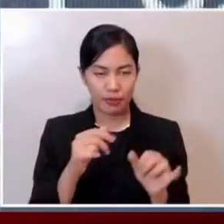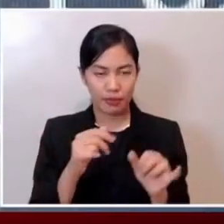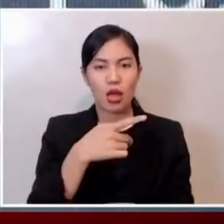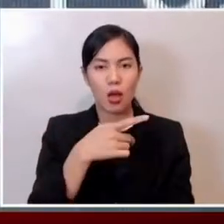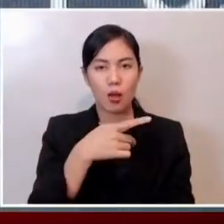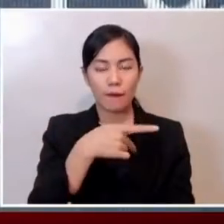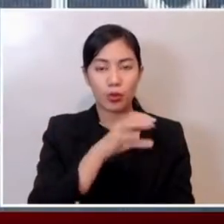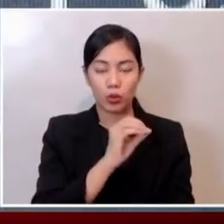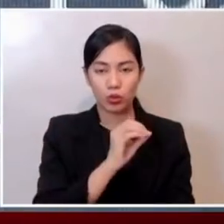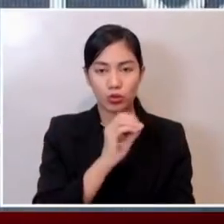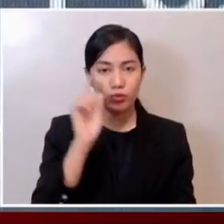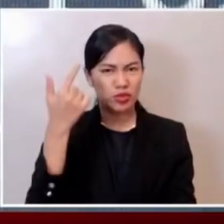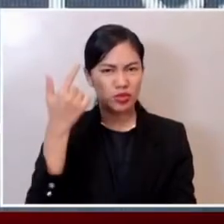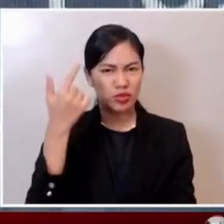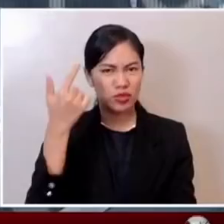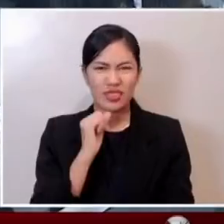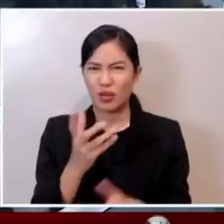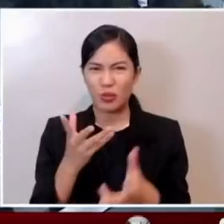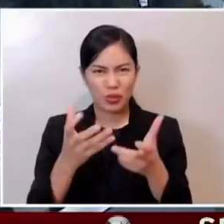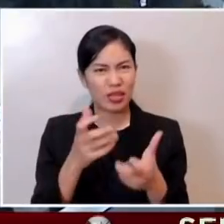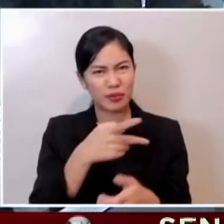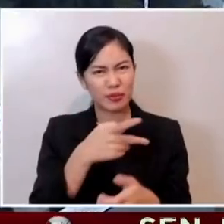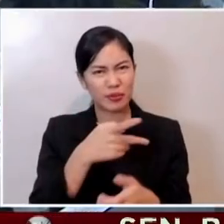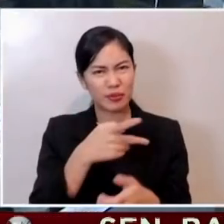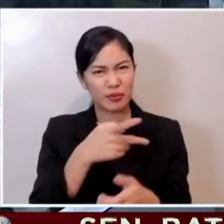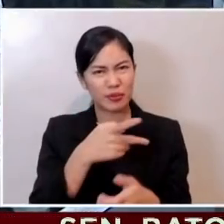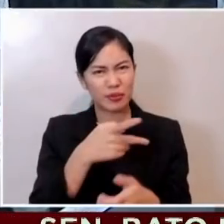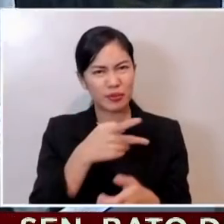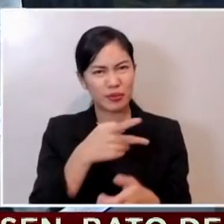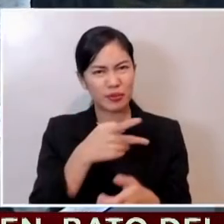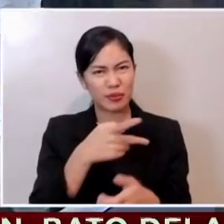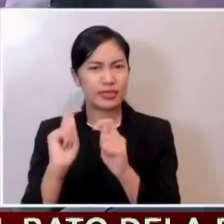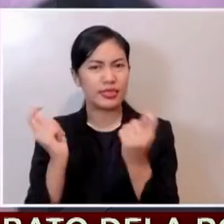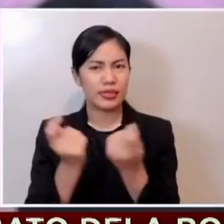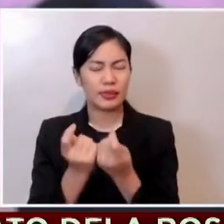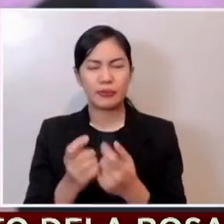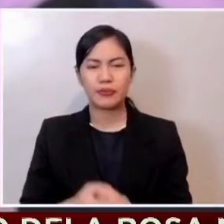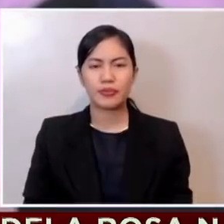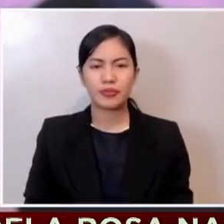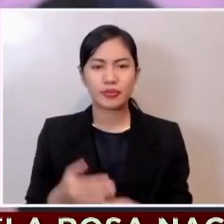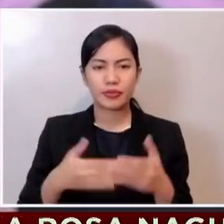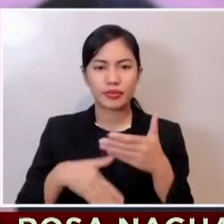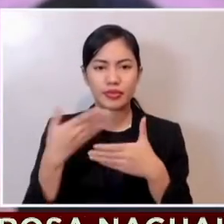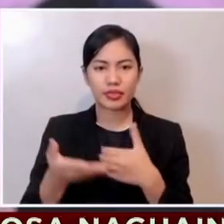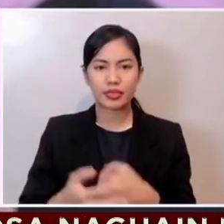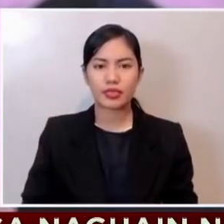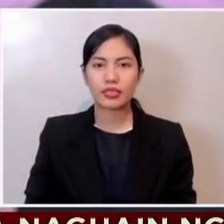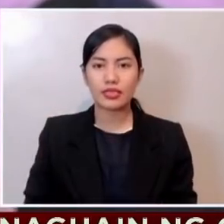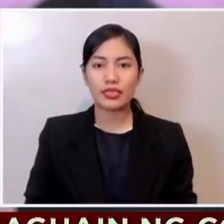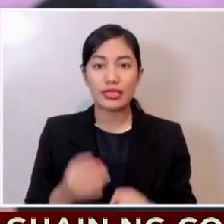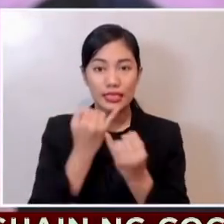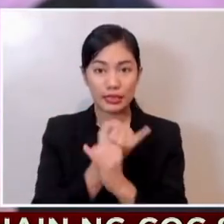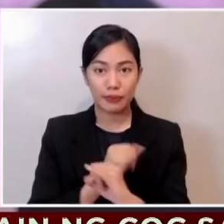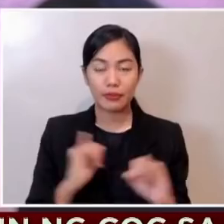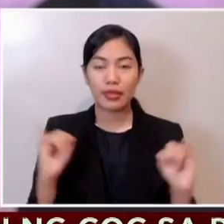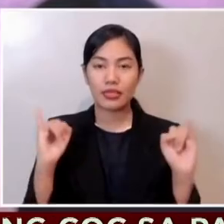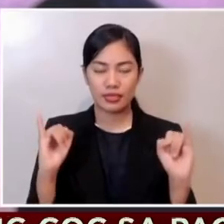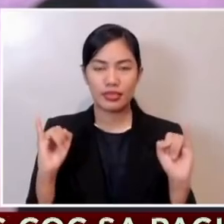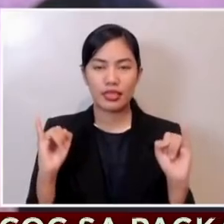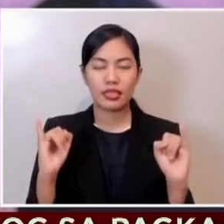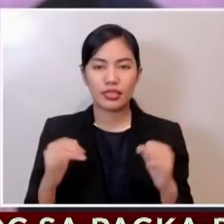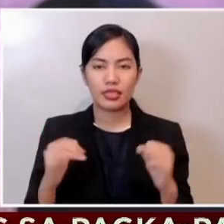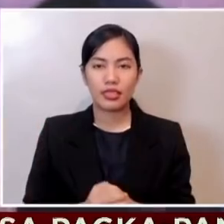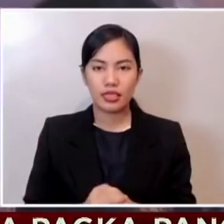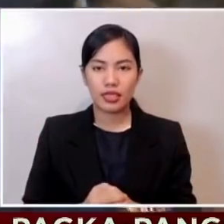ko sabing administrasyon ako, oposisyon ako. Independent presidential candidate naman ang dating tagapagsalita ng Pangulo